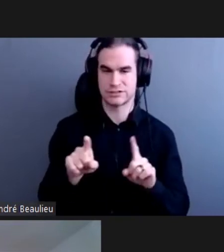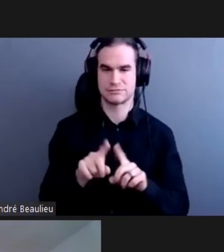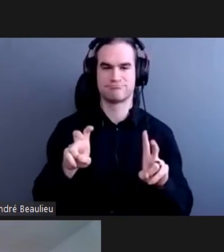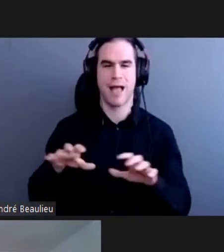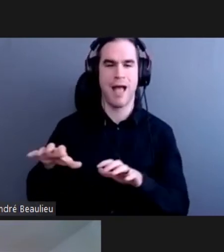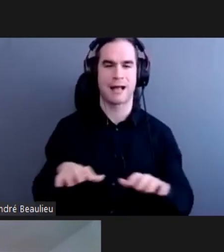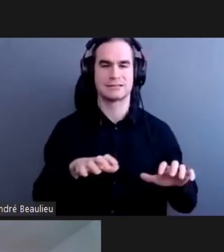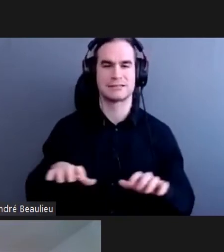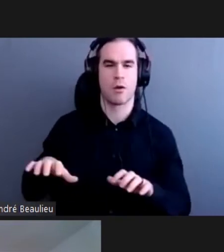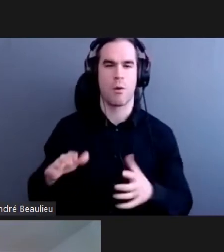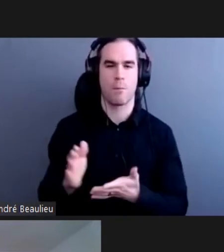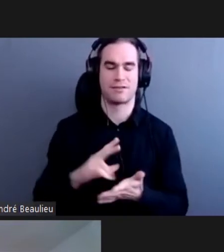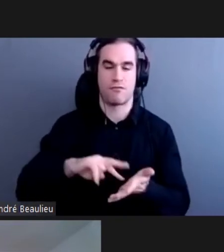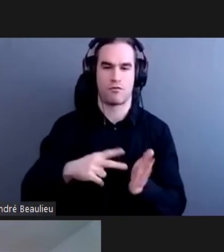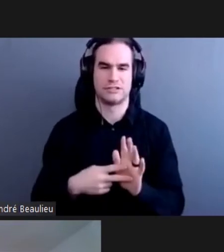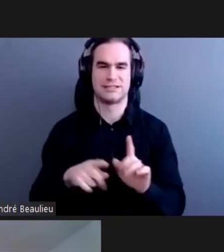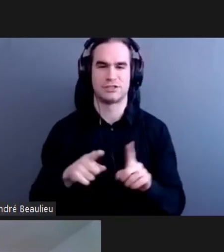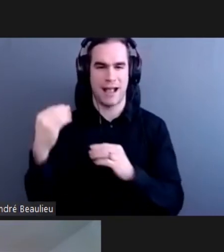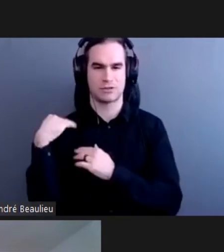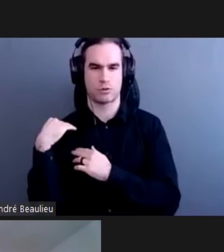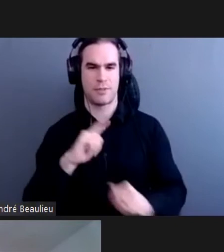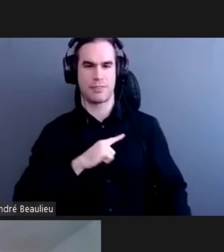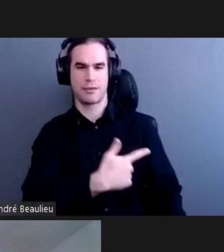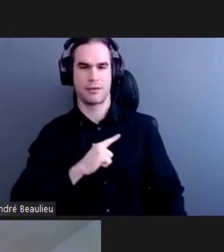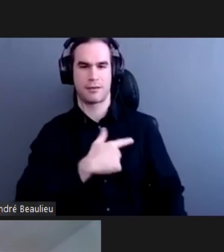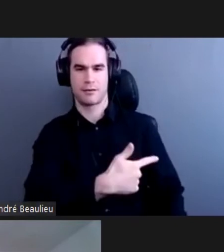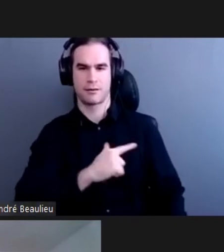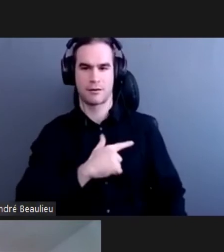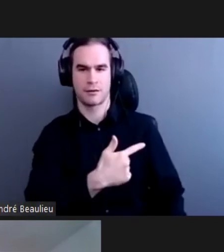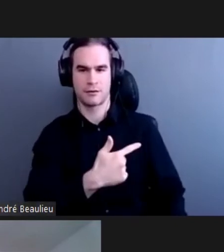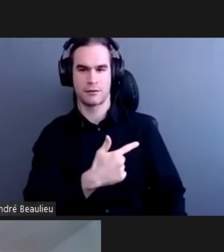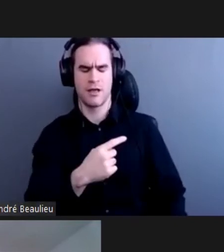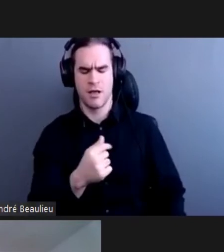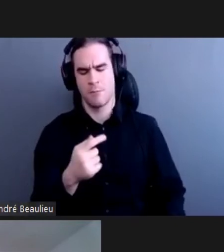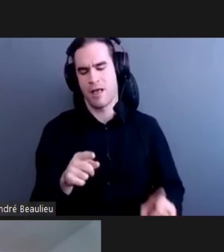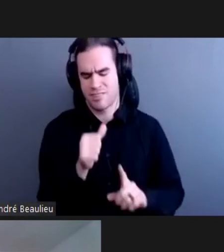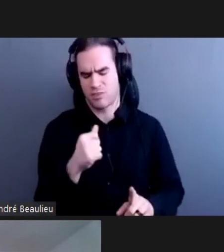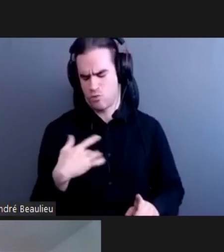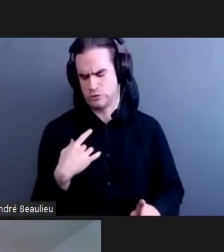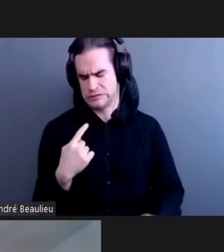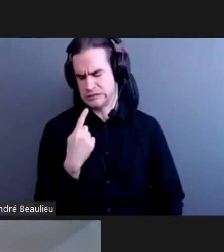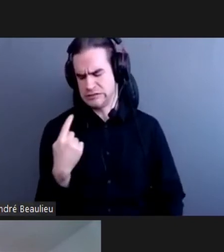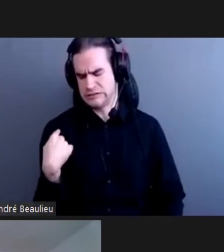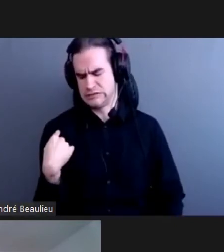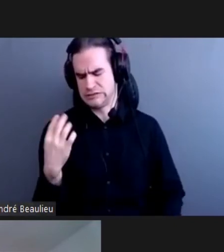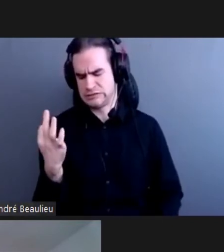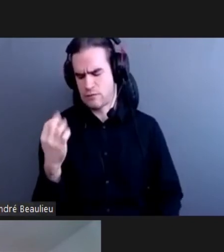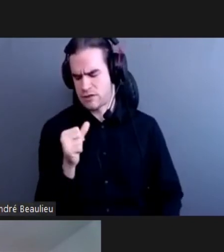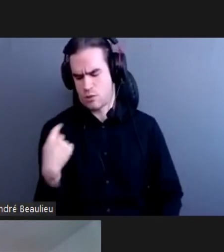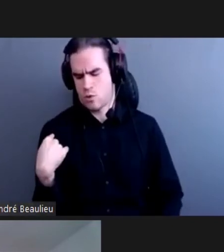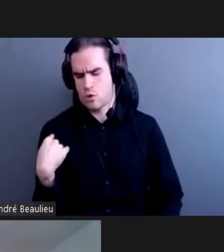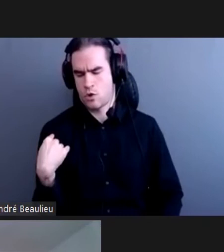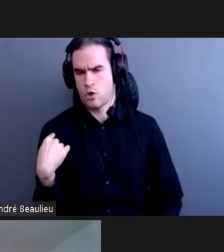partagée. Alors, c'est une responsabilité partagée. Alors, quand on communique avec quelqu'un, puis je pense que je l'ai dit indirectement durant la conférence, c'est pas juste